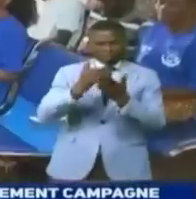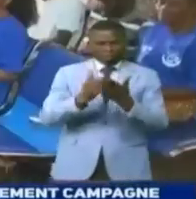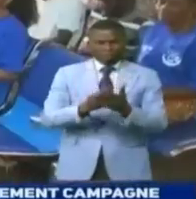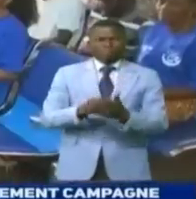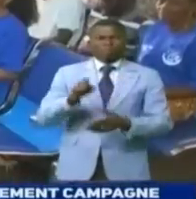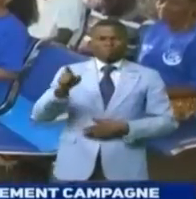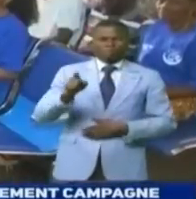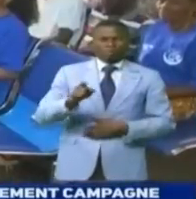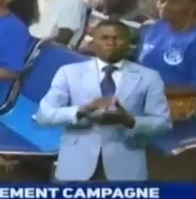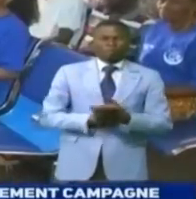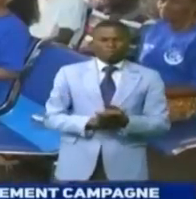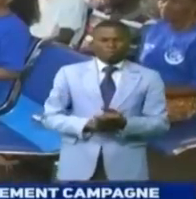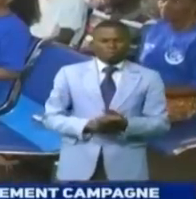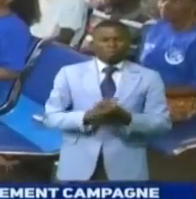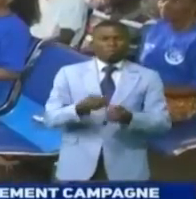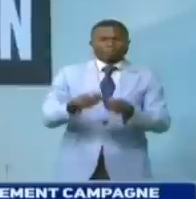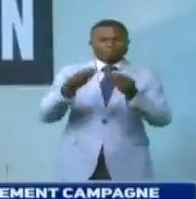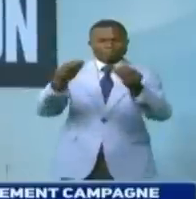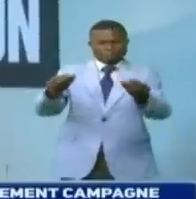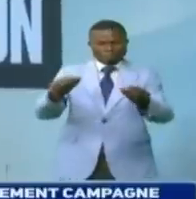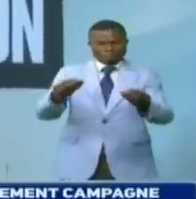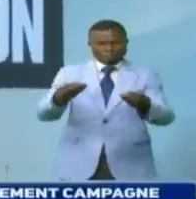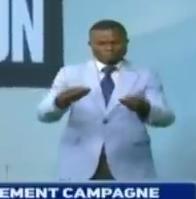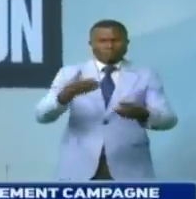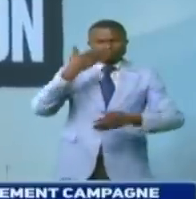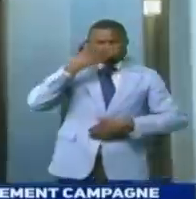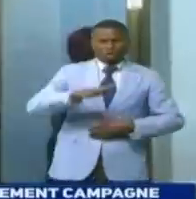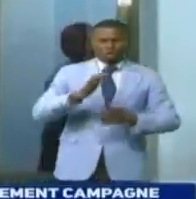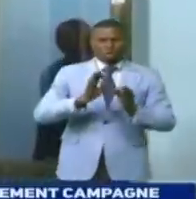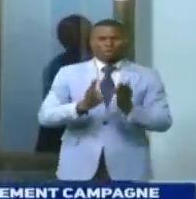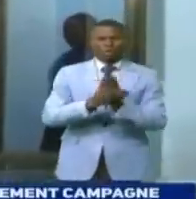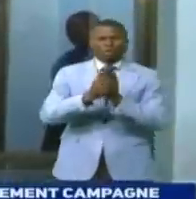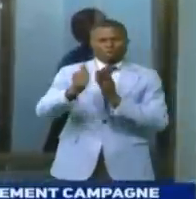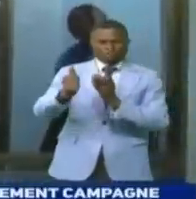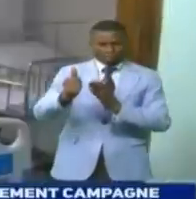Masangambila ont à leur disposition un centre hospitalier de